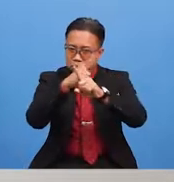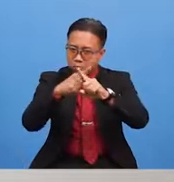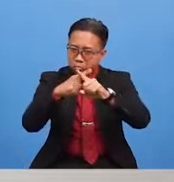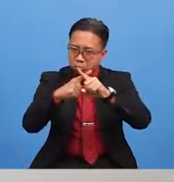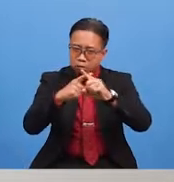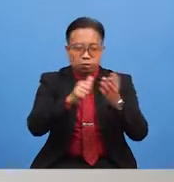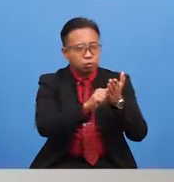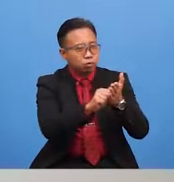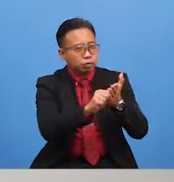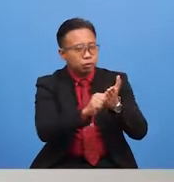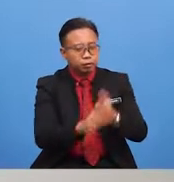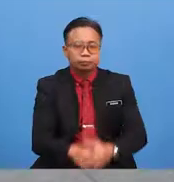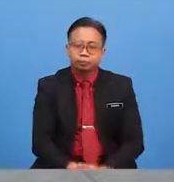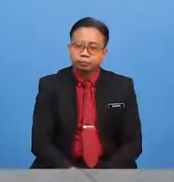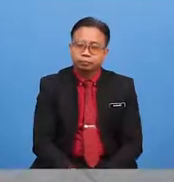dan gosokan.